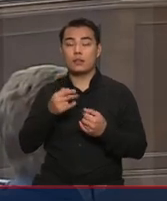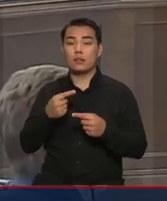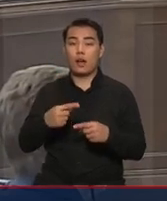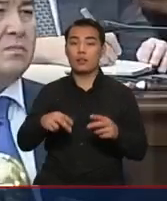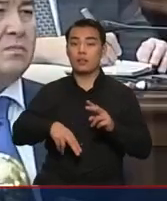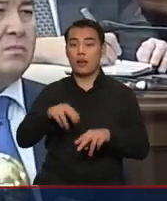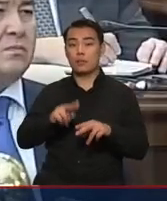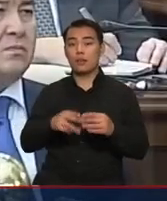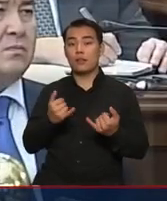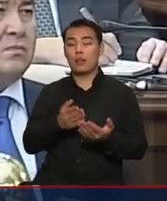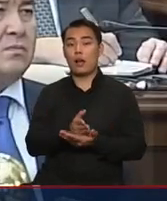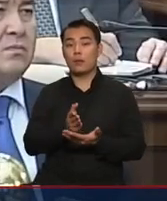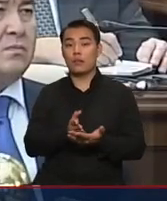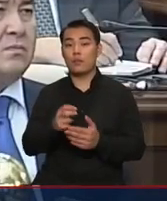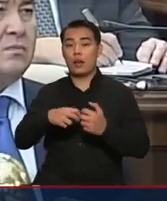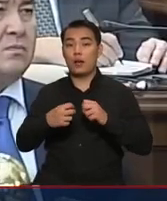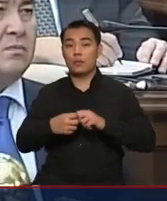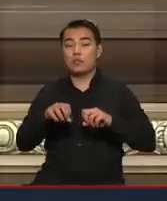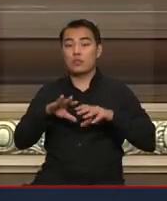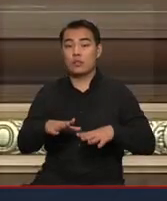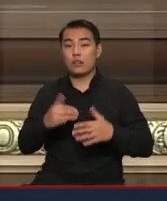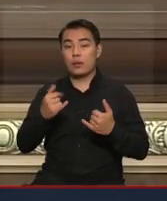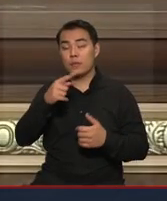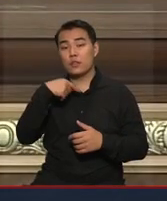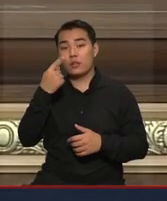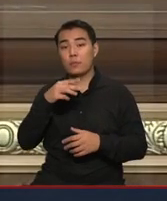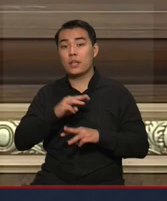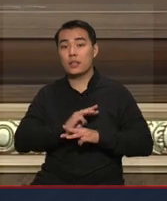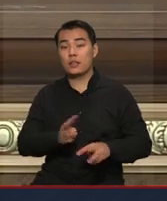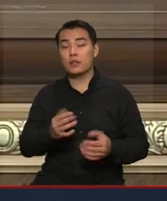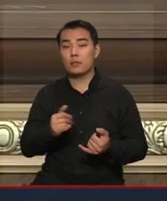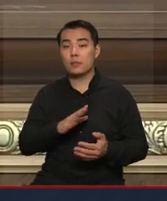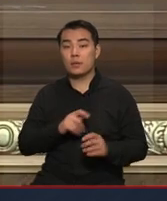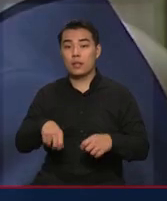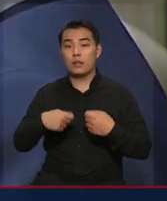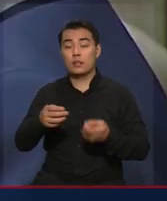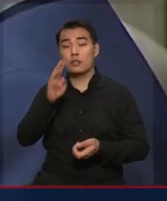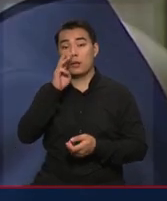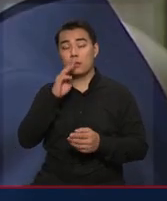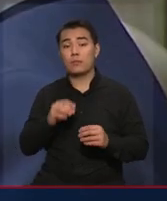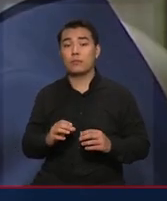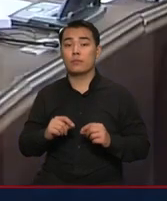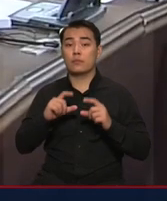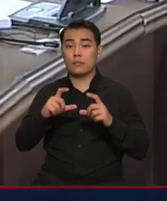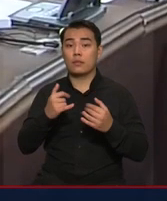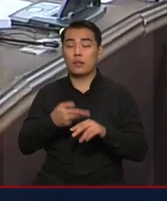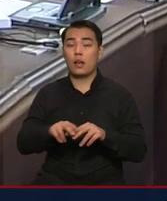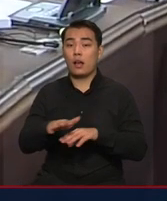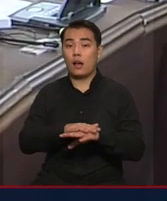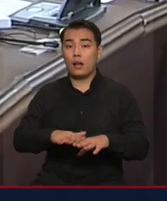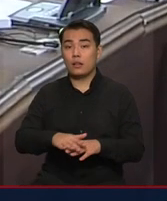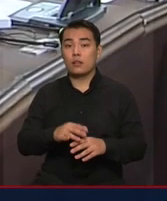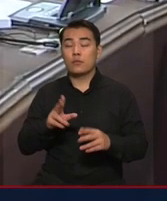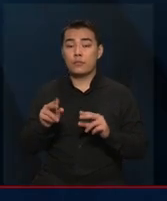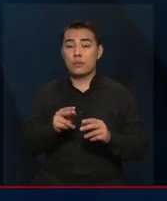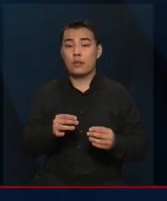маңызды салалардағы қордаланған мәселелерді шешу жеке министрліктерге жүктелді. Жалақыны көтеріп, жұрттың жағдайын жақсартуда жүйелі жолға қойылды.